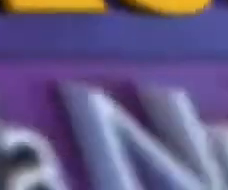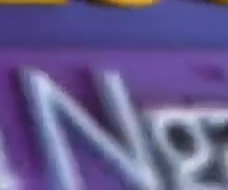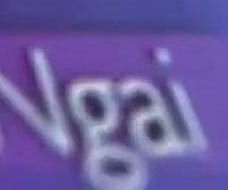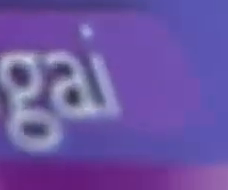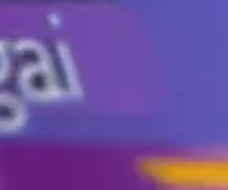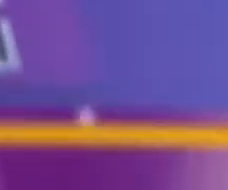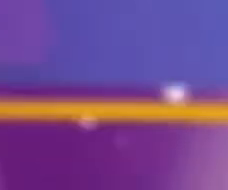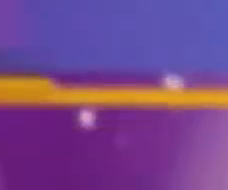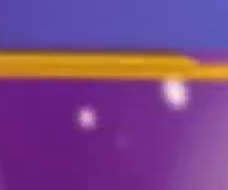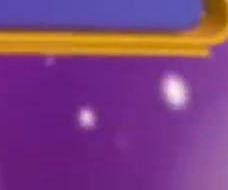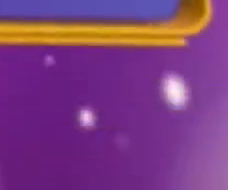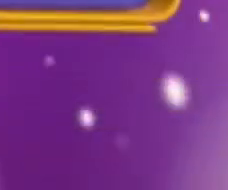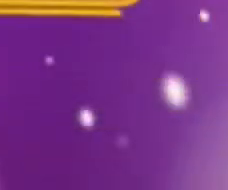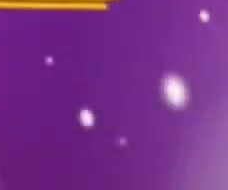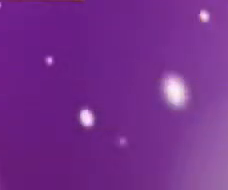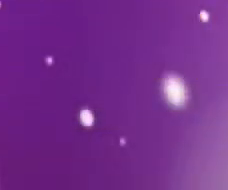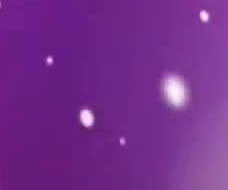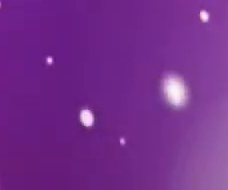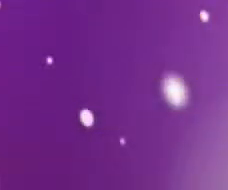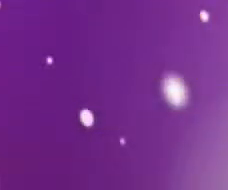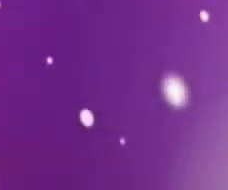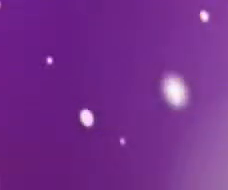Murata Wakai.